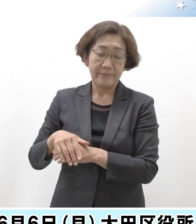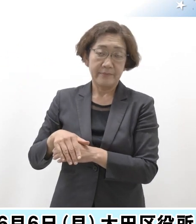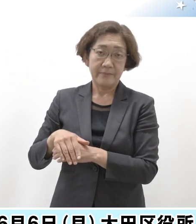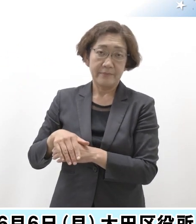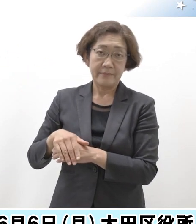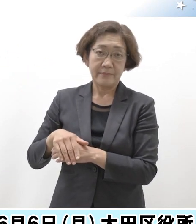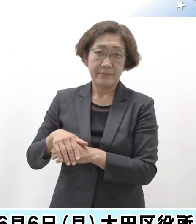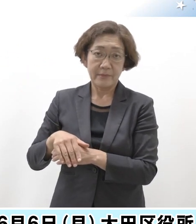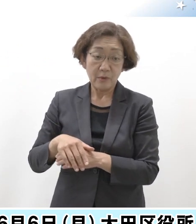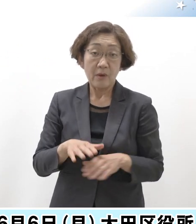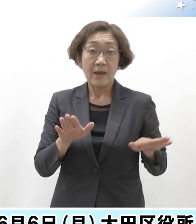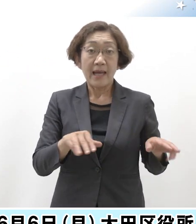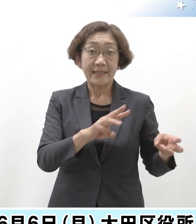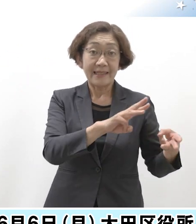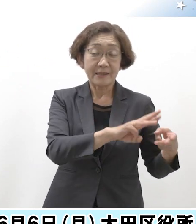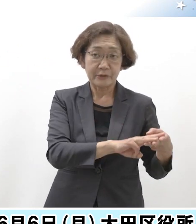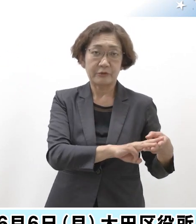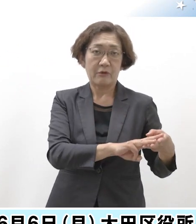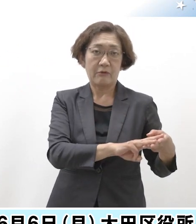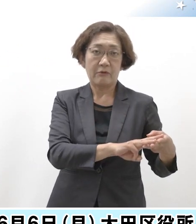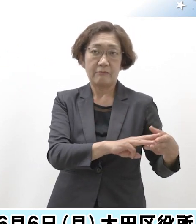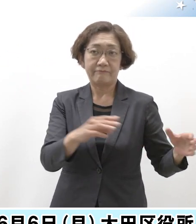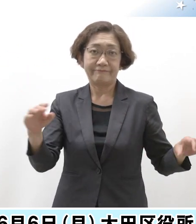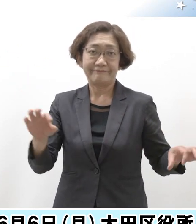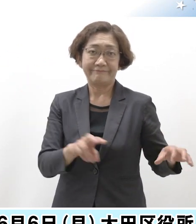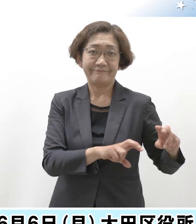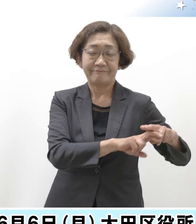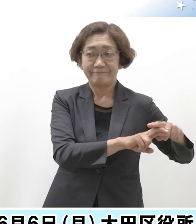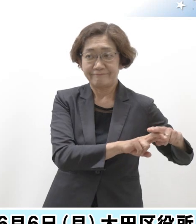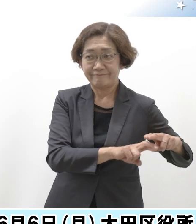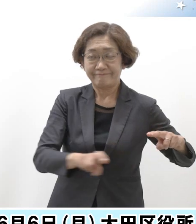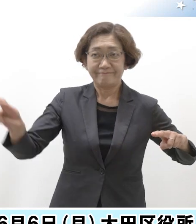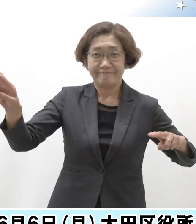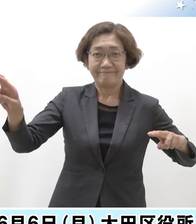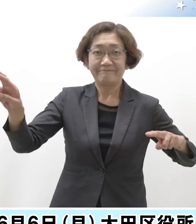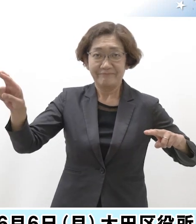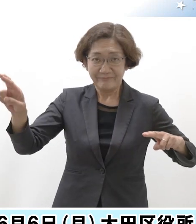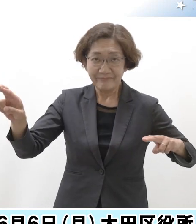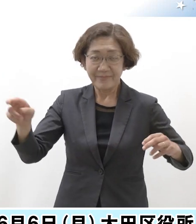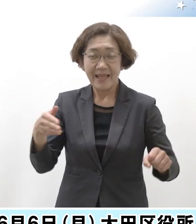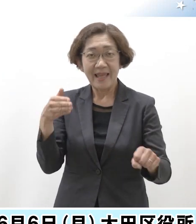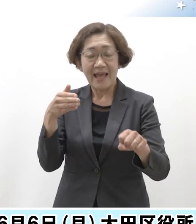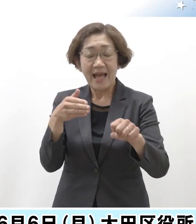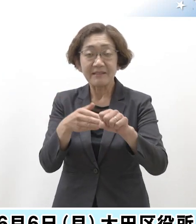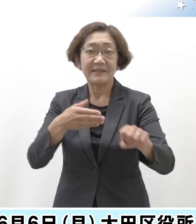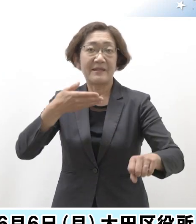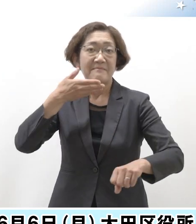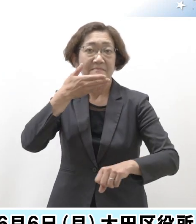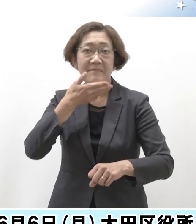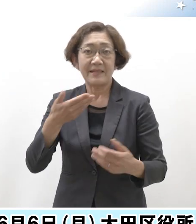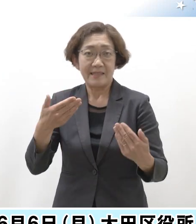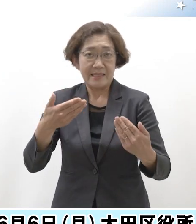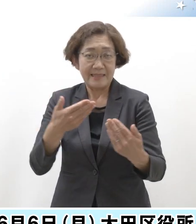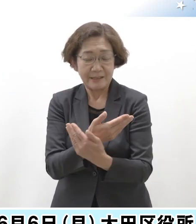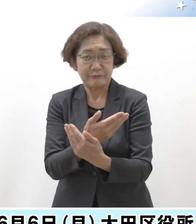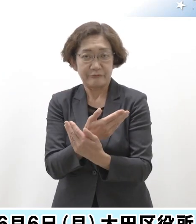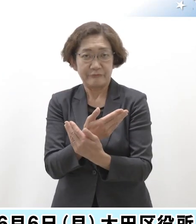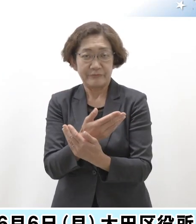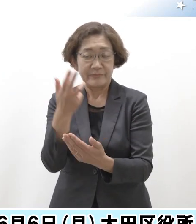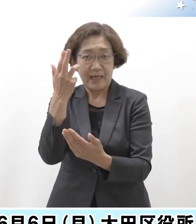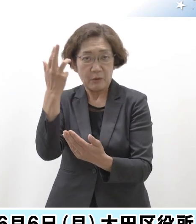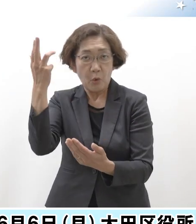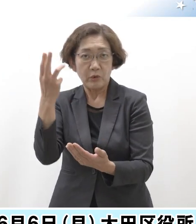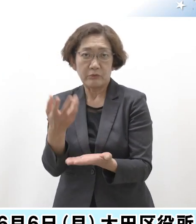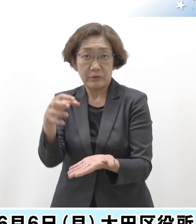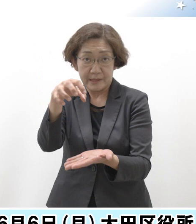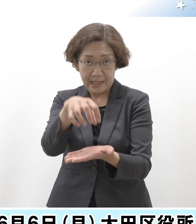と羽田空港とアクセス利便性が向上すると記載されており、新空港線は東京圏